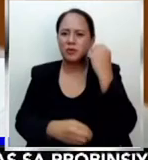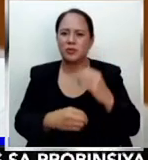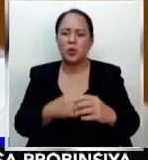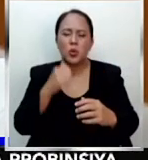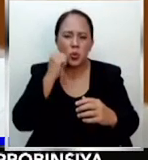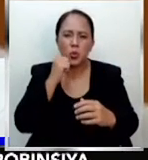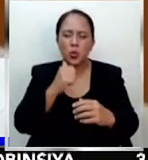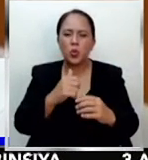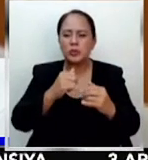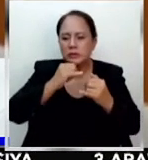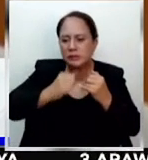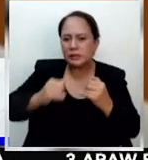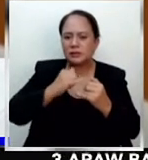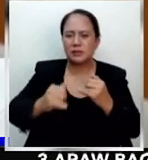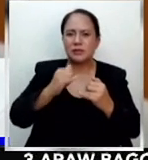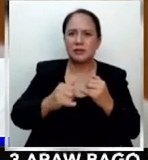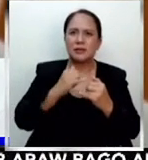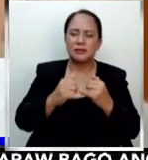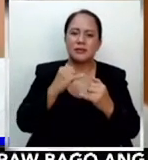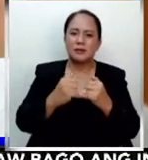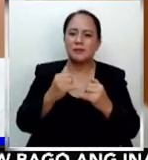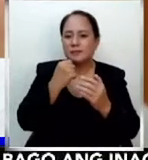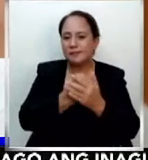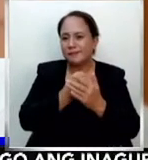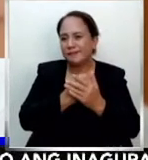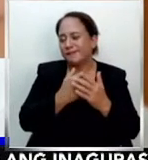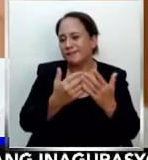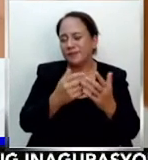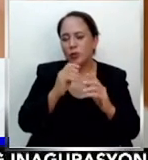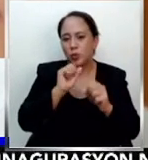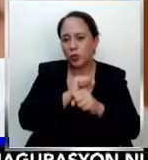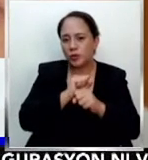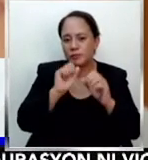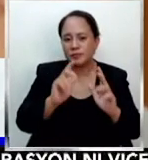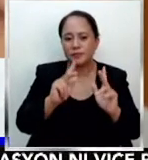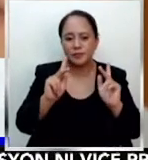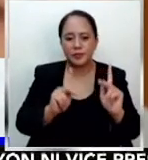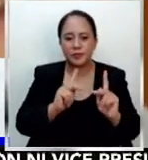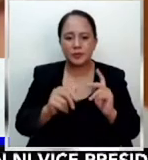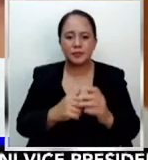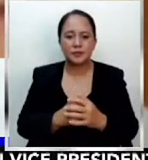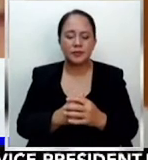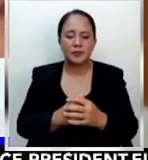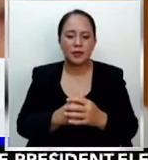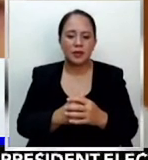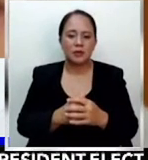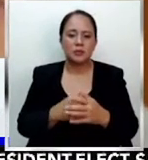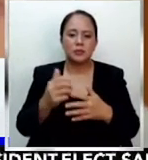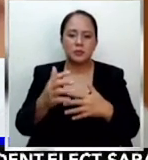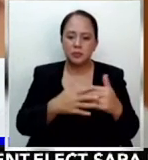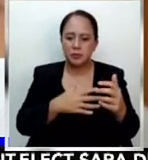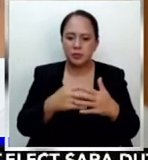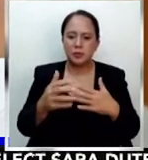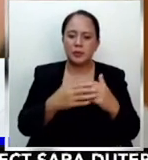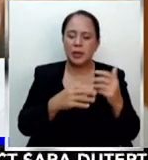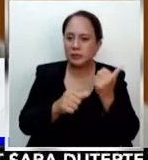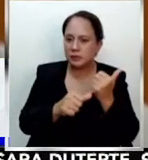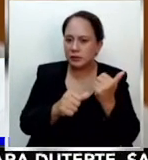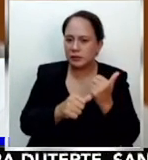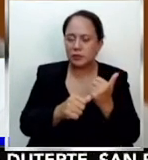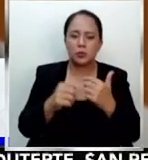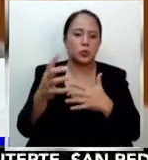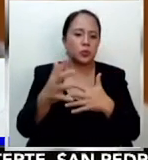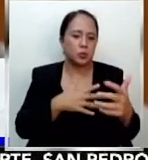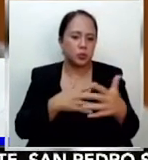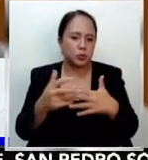of the income ladder. So in effect, parang sinasabi natin, despite decades of assistance, despite all of